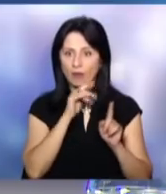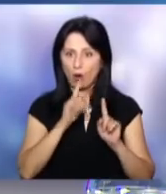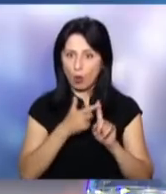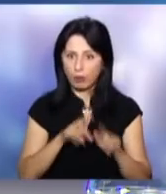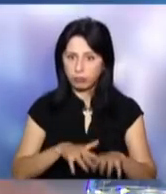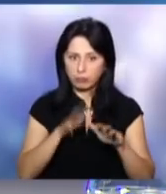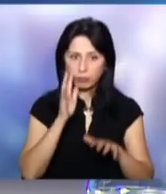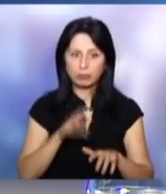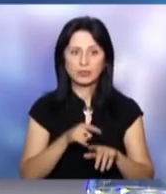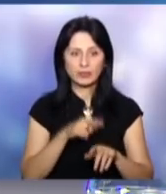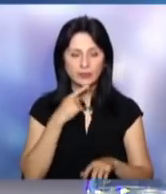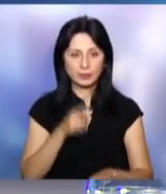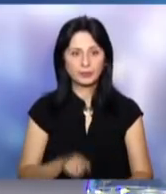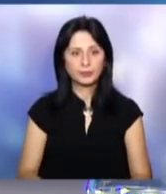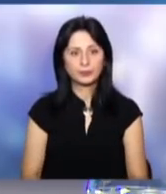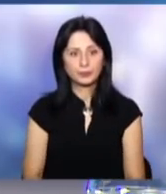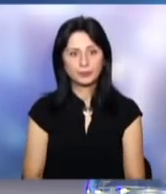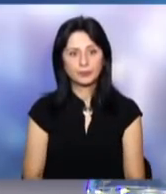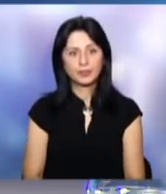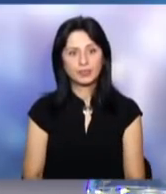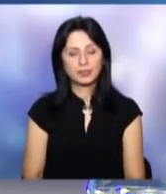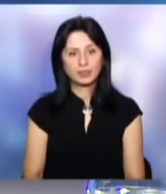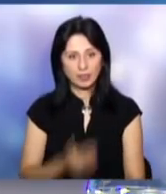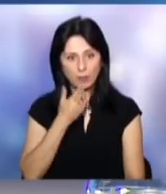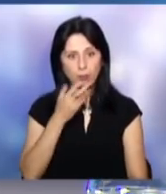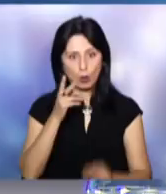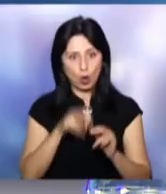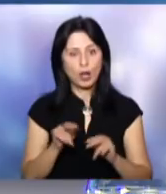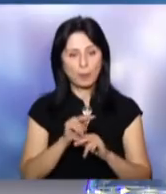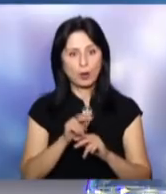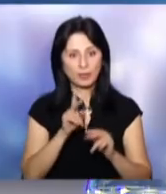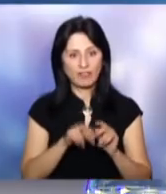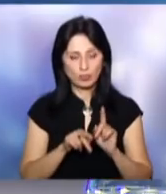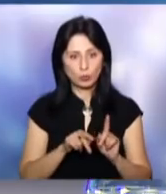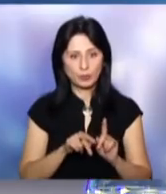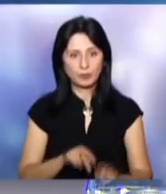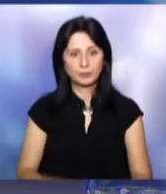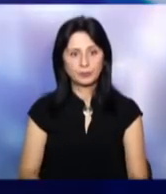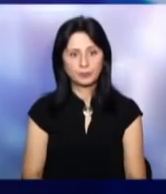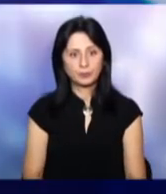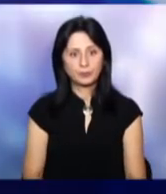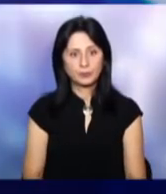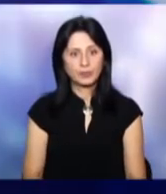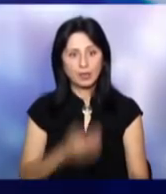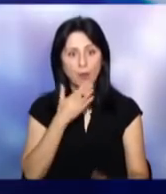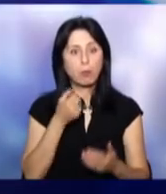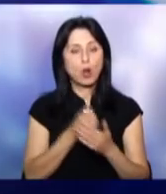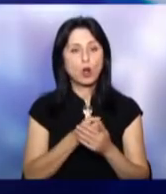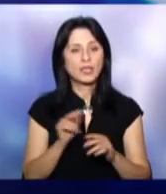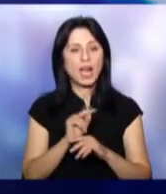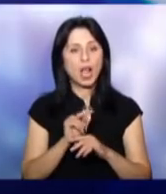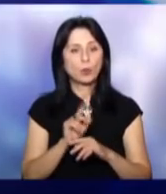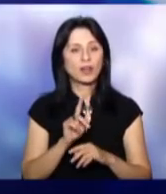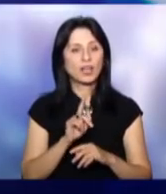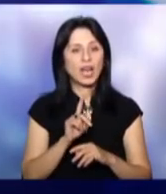ასე შემდეგ. ის რაც თქვენ ბრძანეთ. ჩვენ ბოლომდე განკურნებას დავასრულებ თუ შეიძლება, ხო? აი ბოლომდე